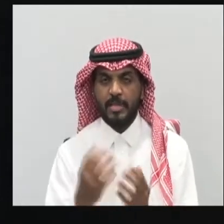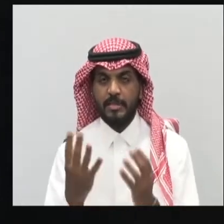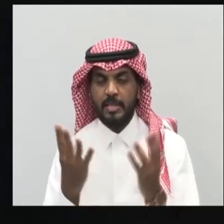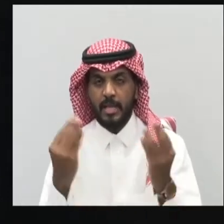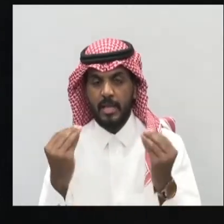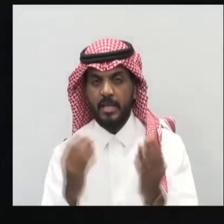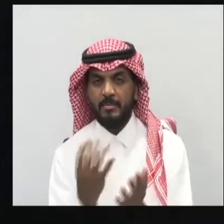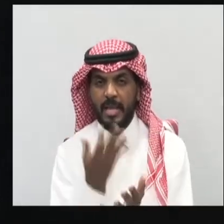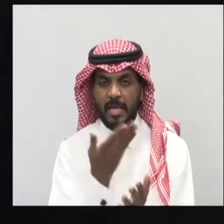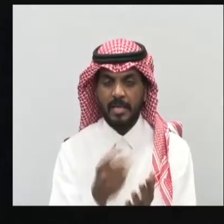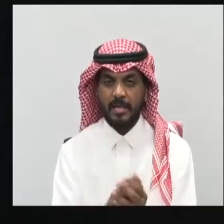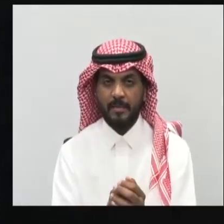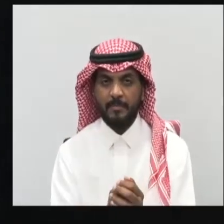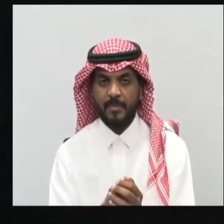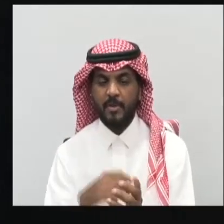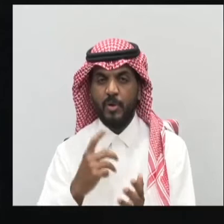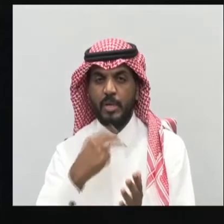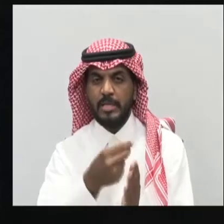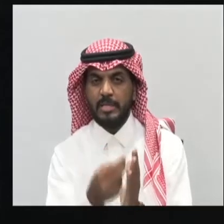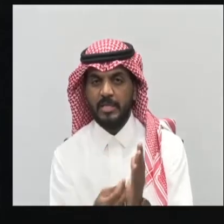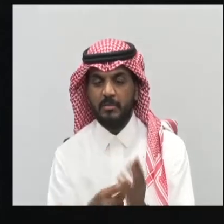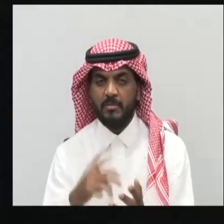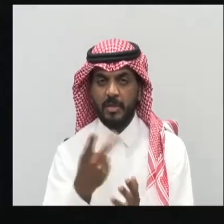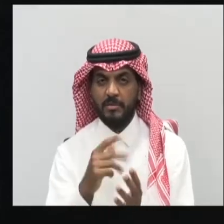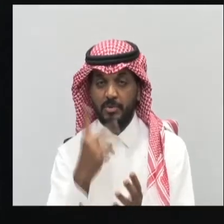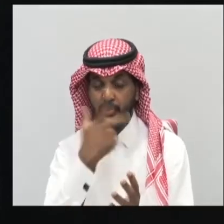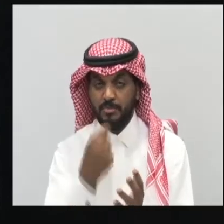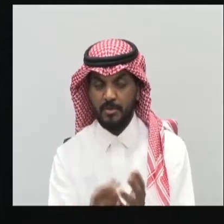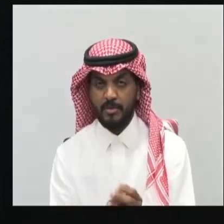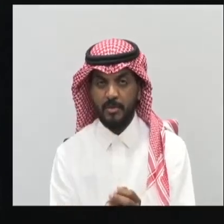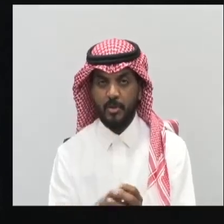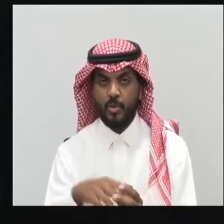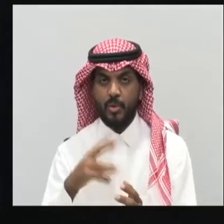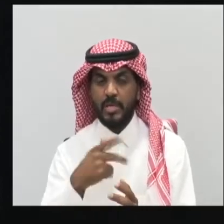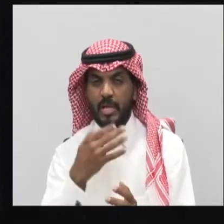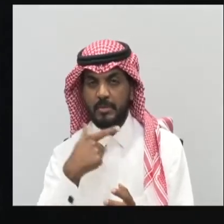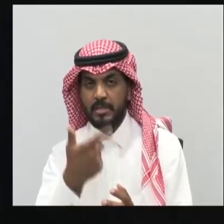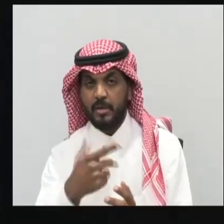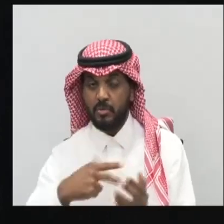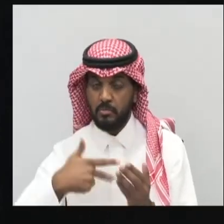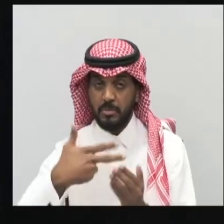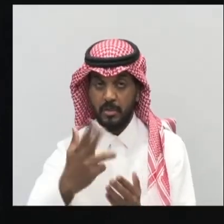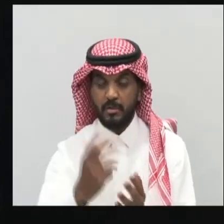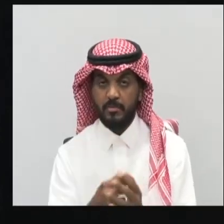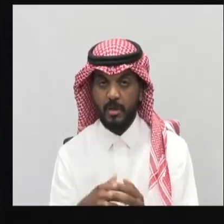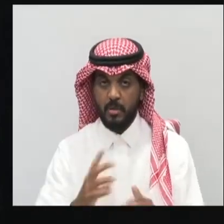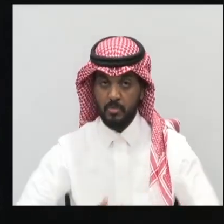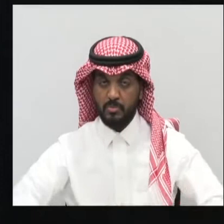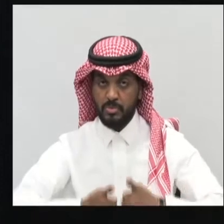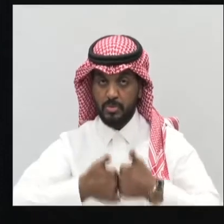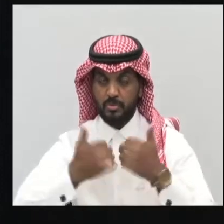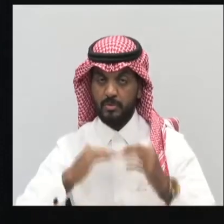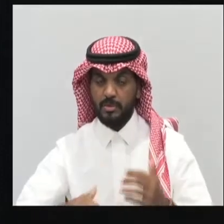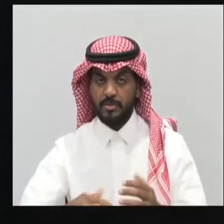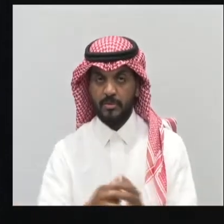بشكل صحيح، أيضا نتعلم الكتابة بخط جميل، وأيضا نتعلم التحدث بطلاقة. هل أنتم مستعدون يا